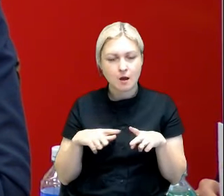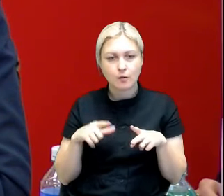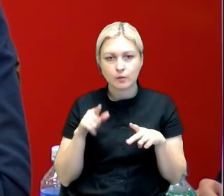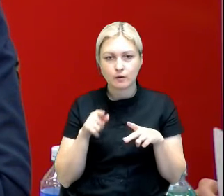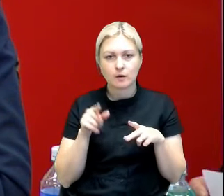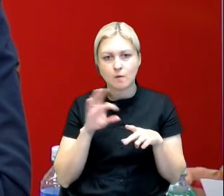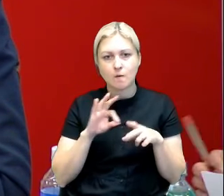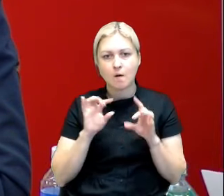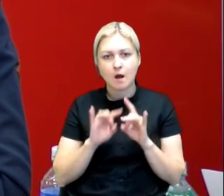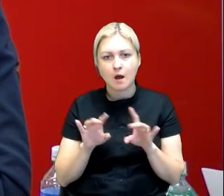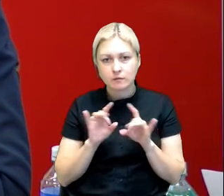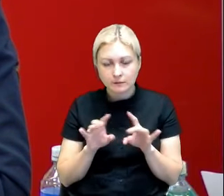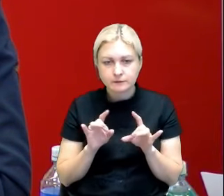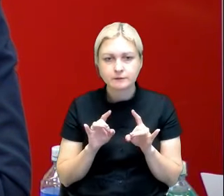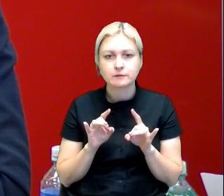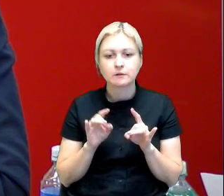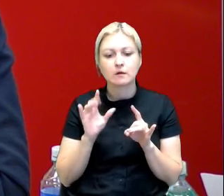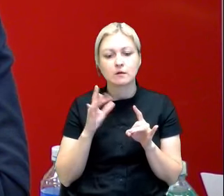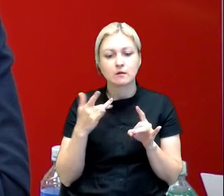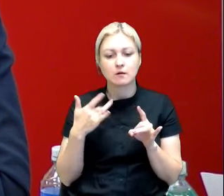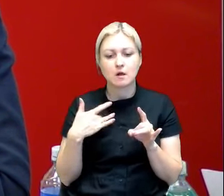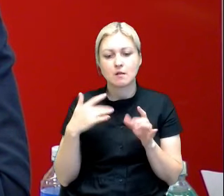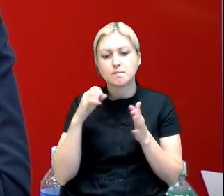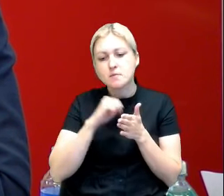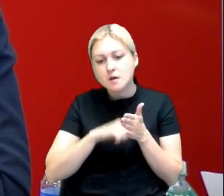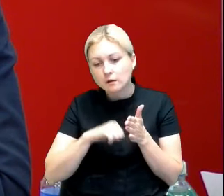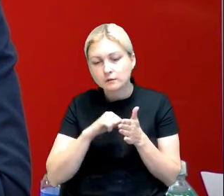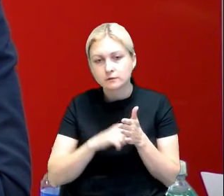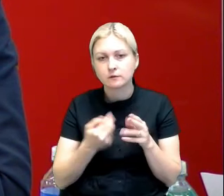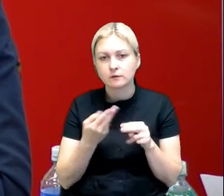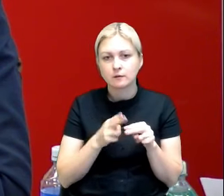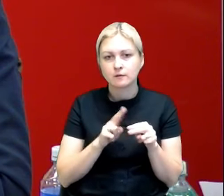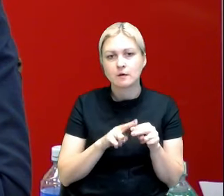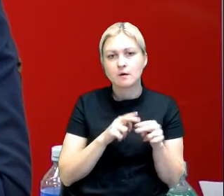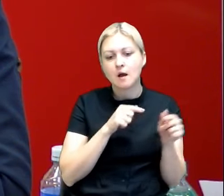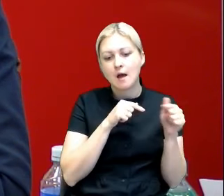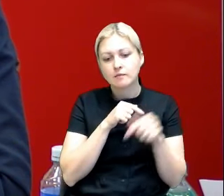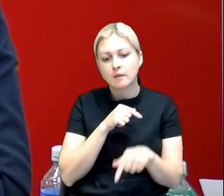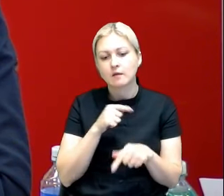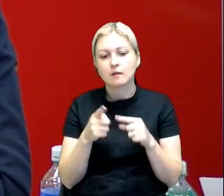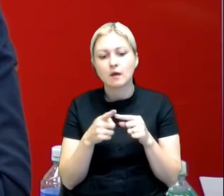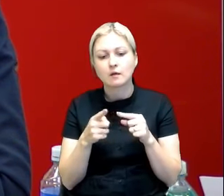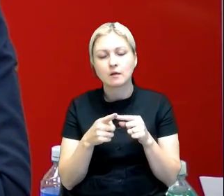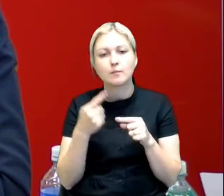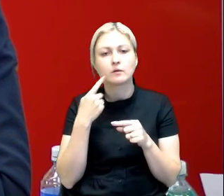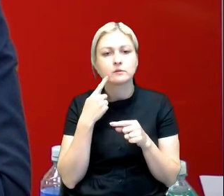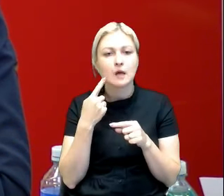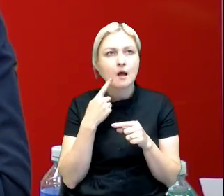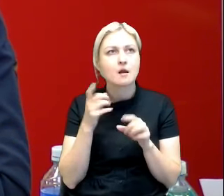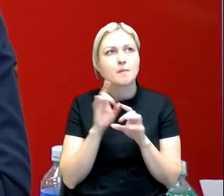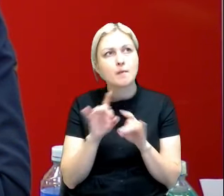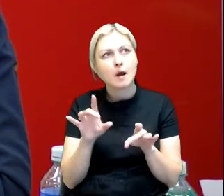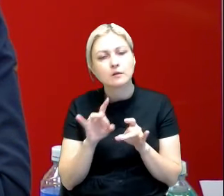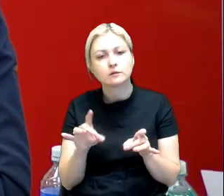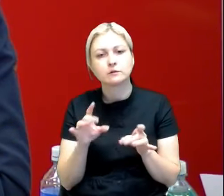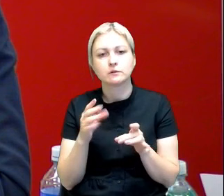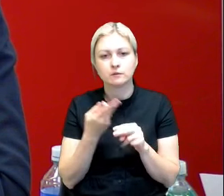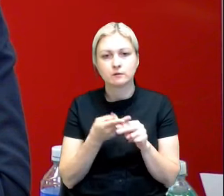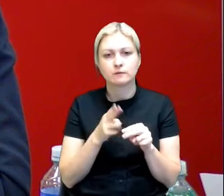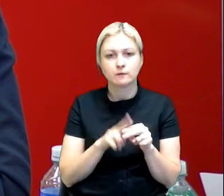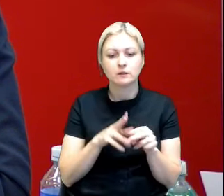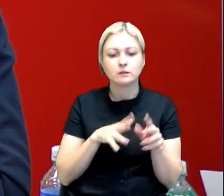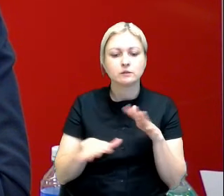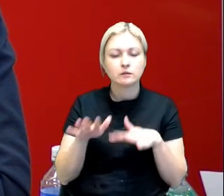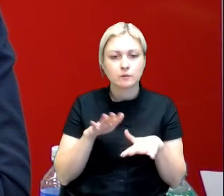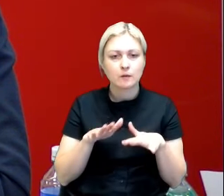galbūt tai buvo viena iš priežasčių kad reikės ateiti į tarybos salę ir galbūt pasiaiškinti dėl to kodėl ta